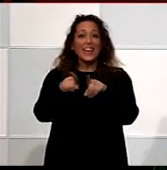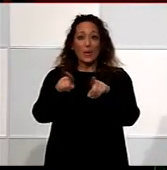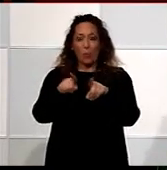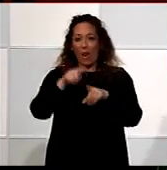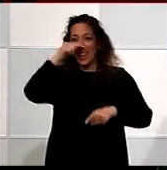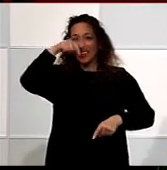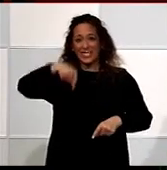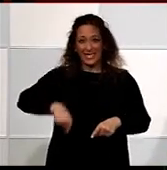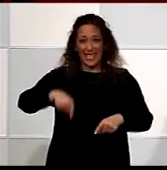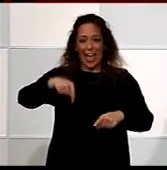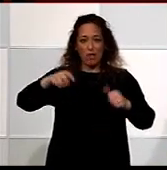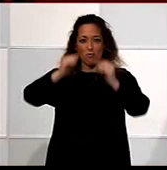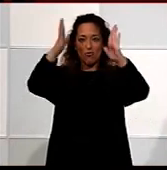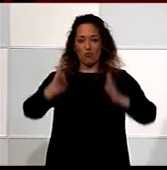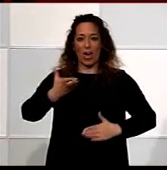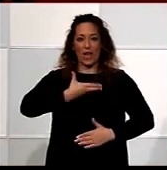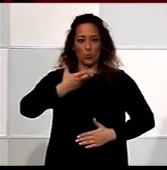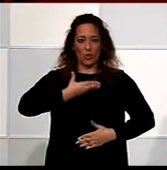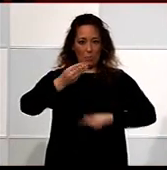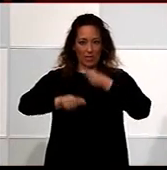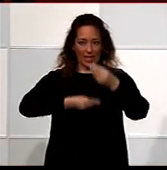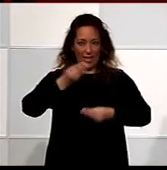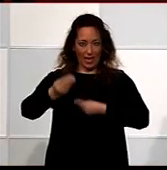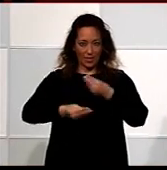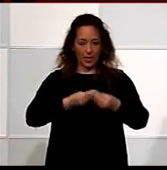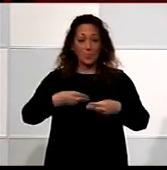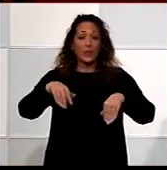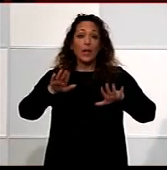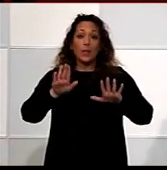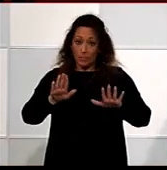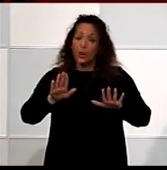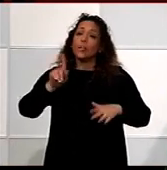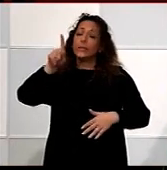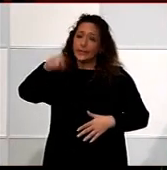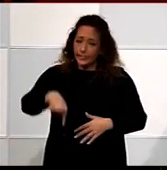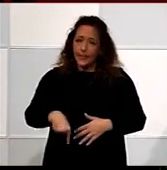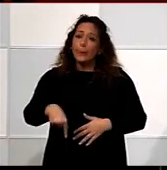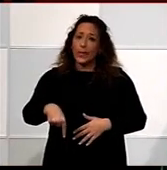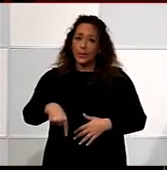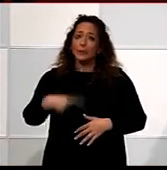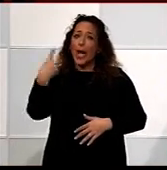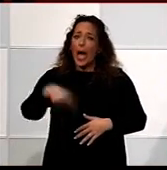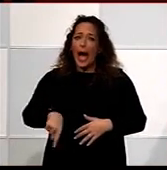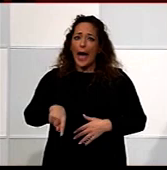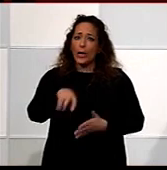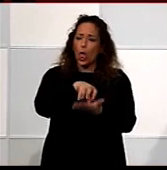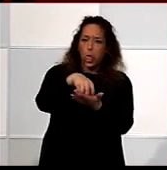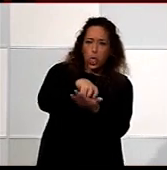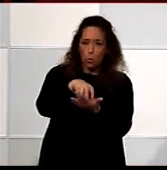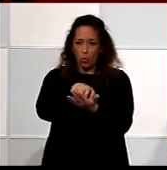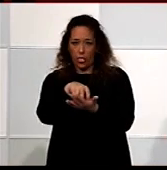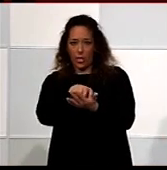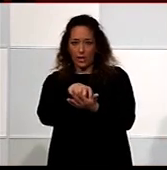al Raval de Montserrat. Ara existeix una incertesa que ens fa viure el present. Prenguem-nos-la com